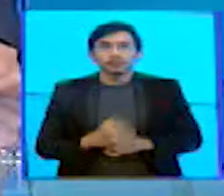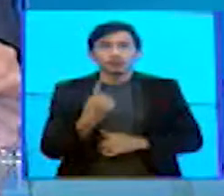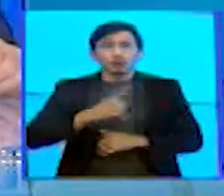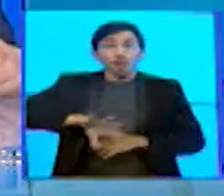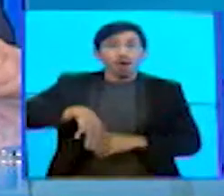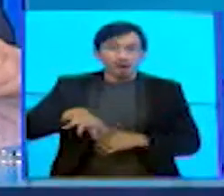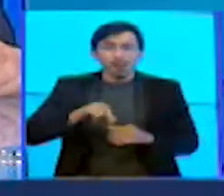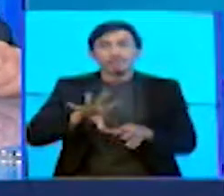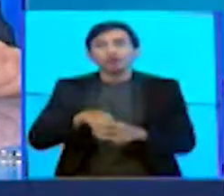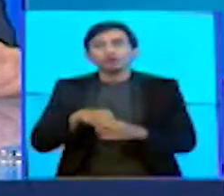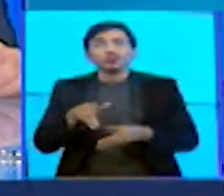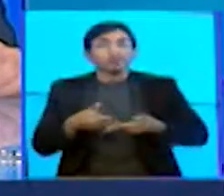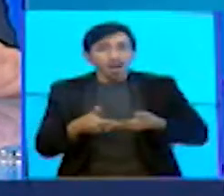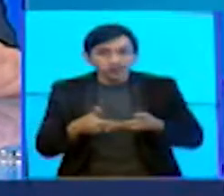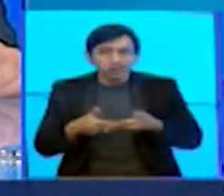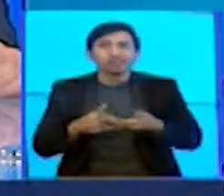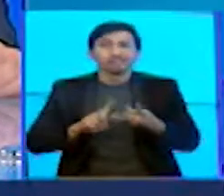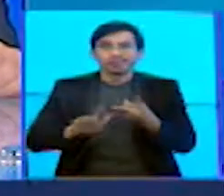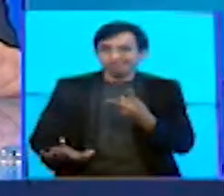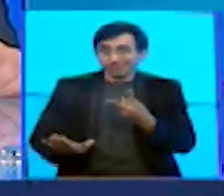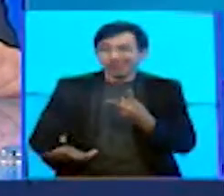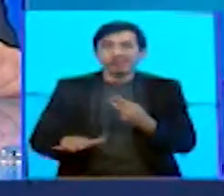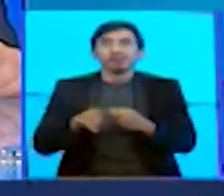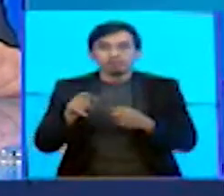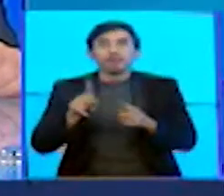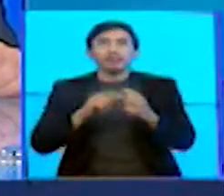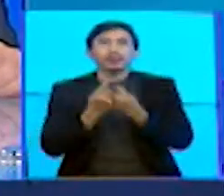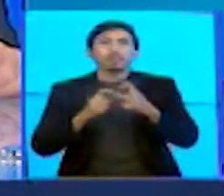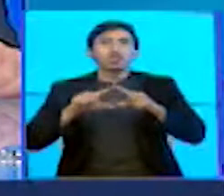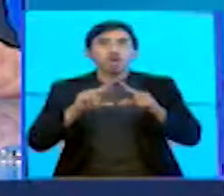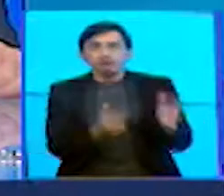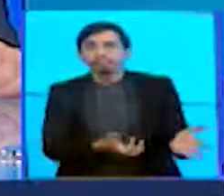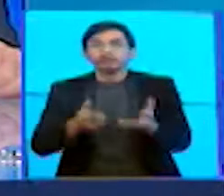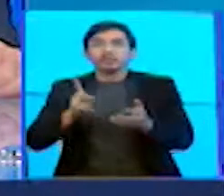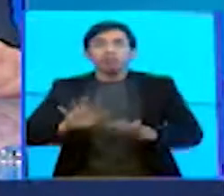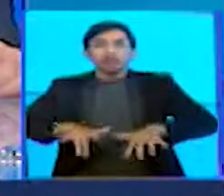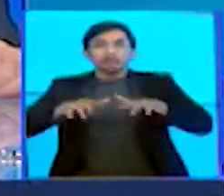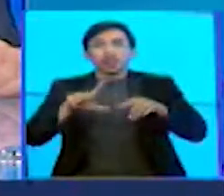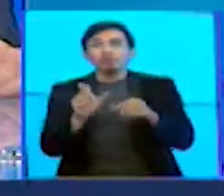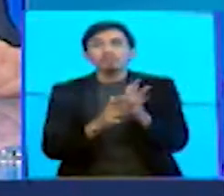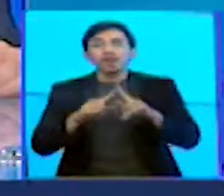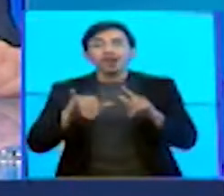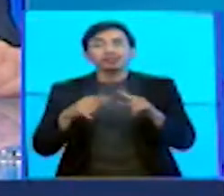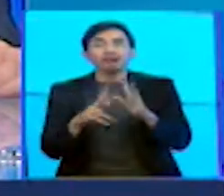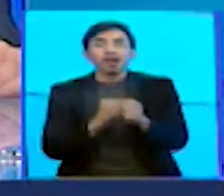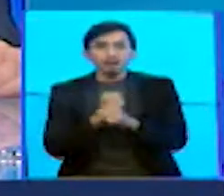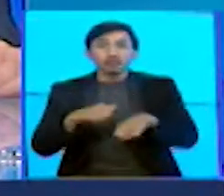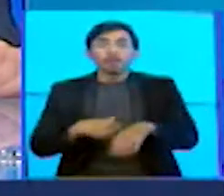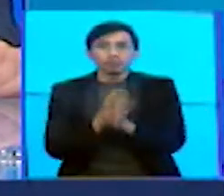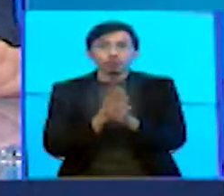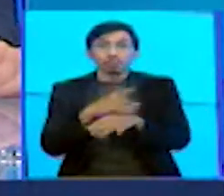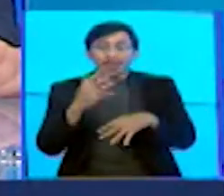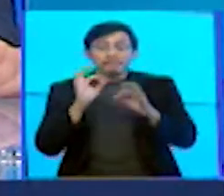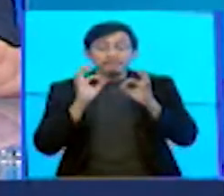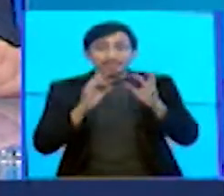Satu keluarga termasuk bayi dan balita dievakuasi tim SAR setelah terjebak banjir di Lumajang, Jawa Timur. Saat dievakuasi, satu keluarga dalam